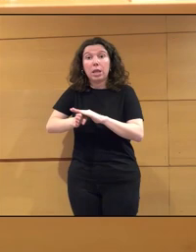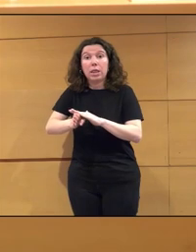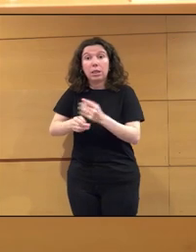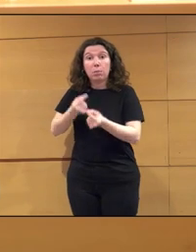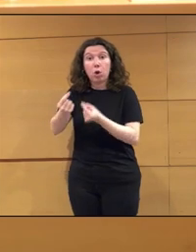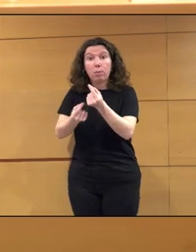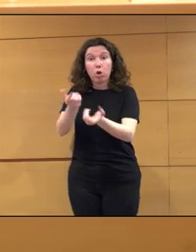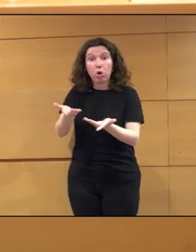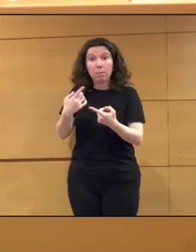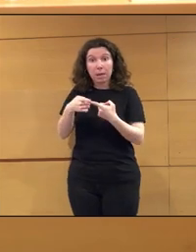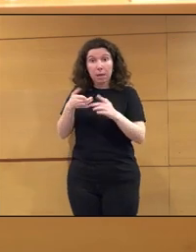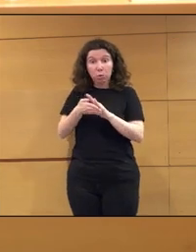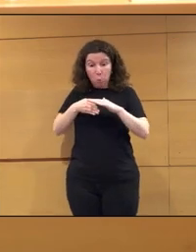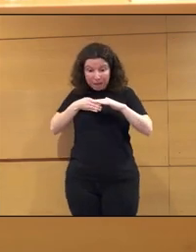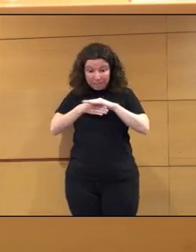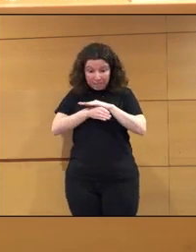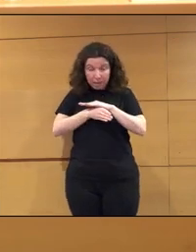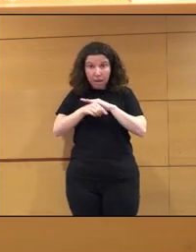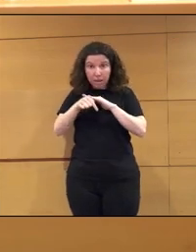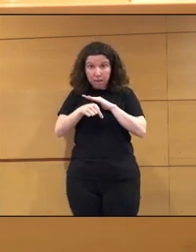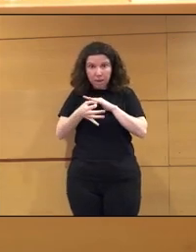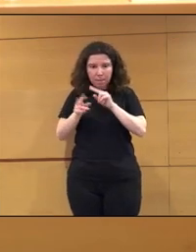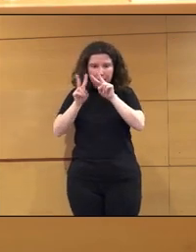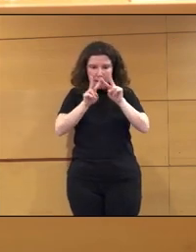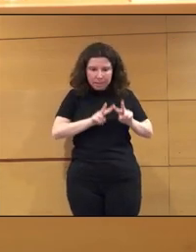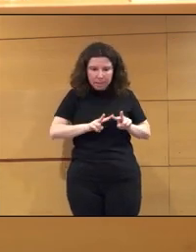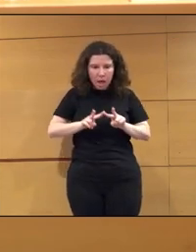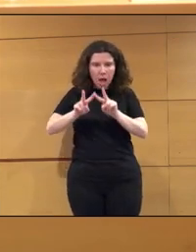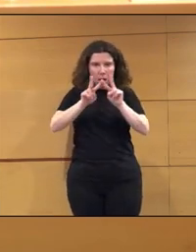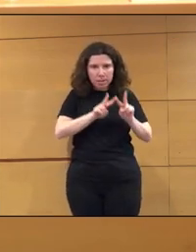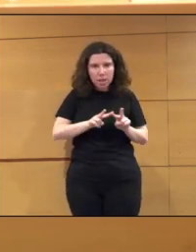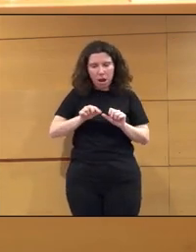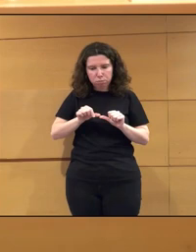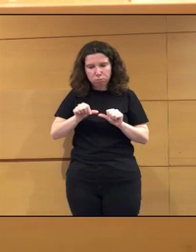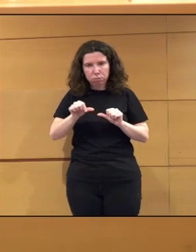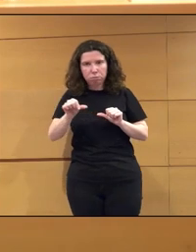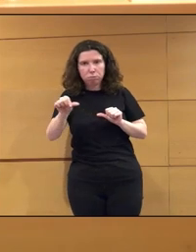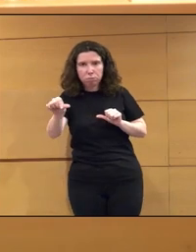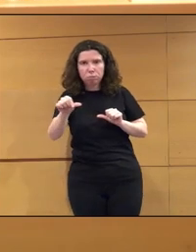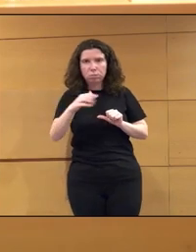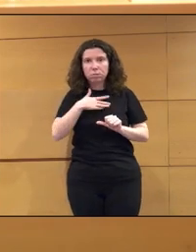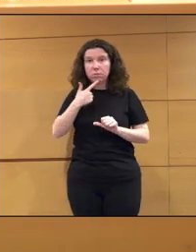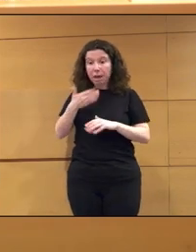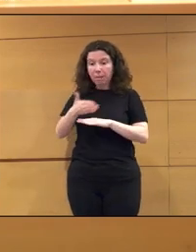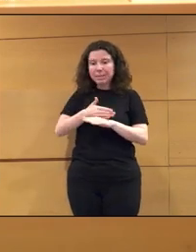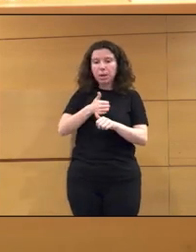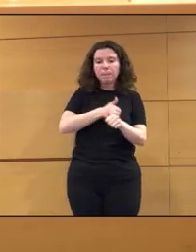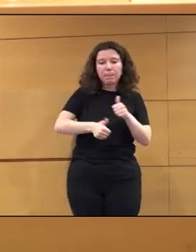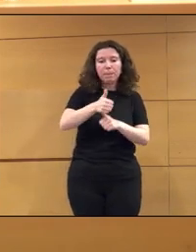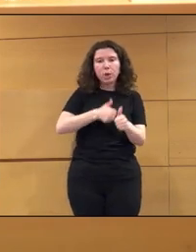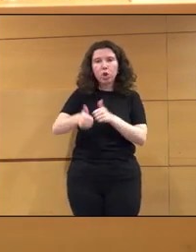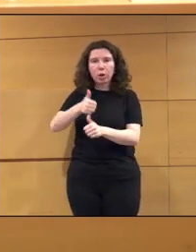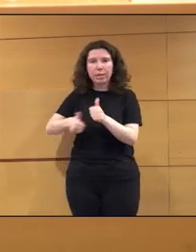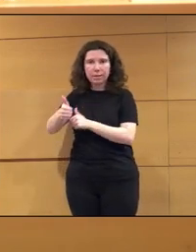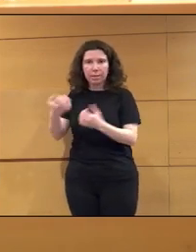Perquè l'accessibilitat s'ha d'anar revisant, no? I per tant hi ha d'haver-hi, no? una priorització